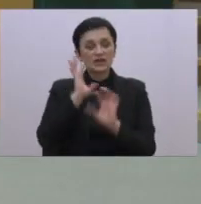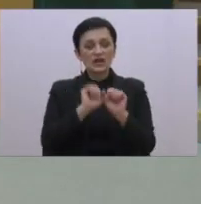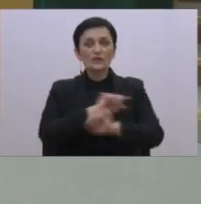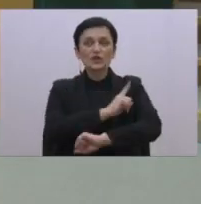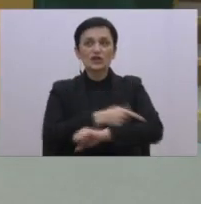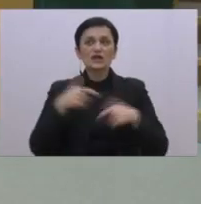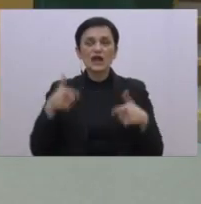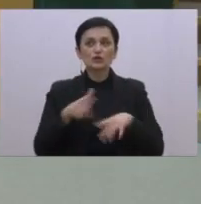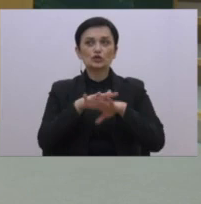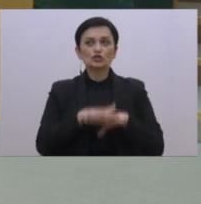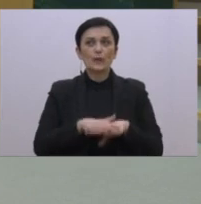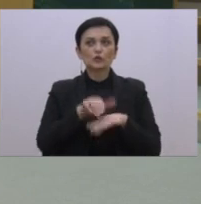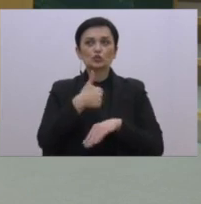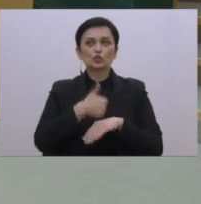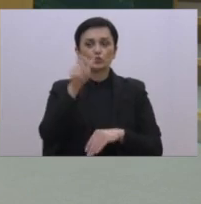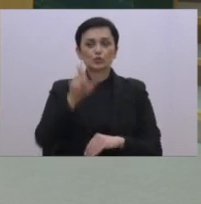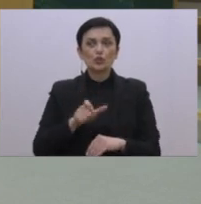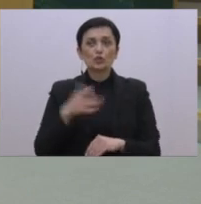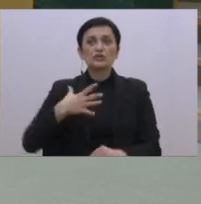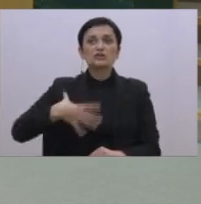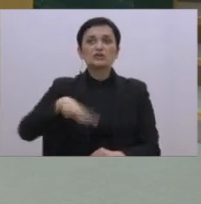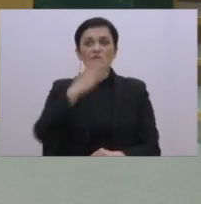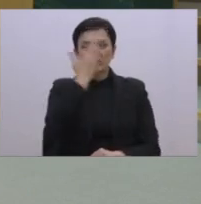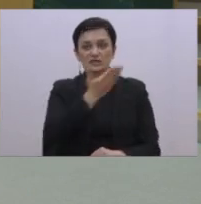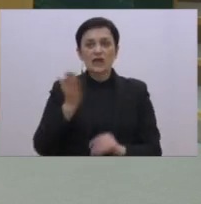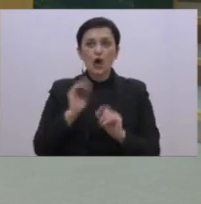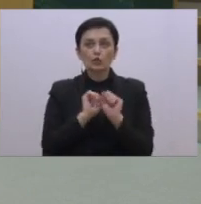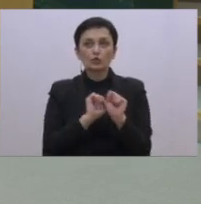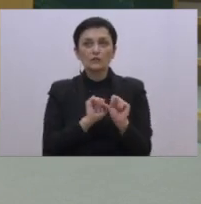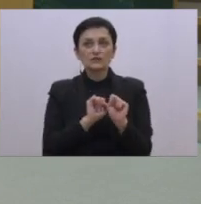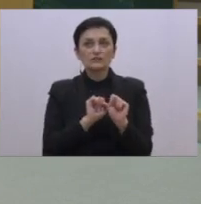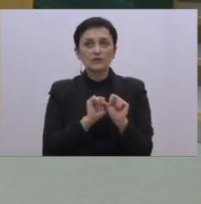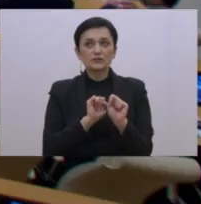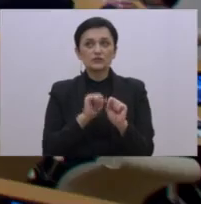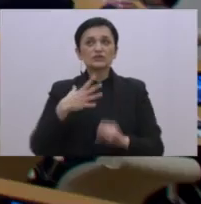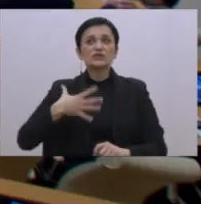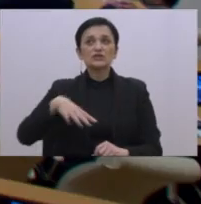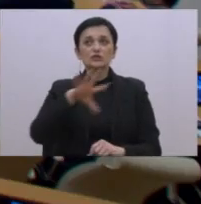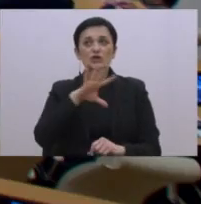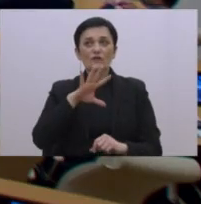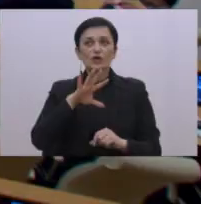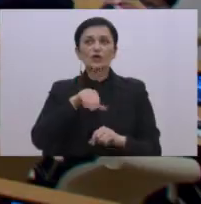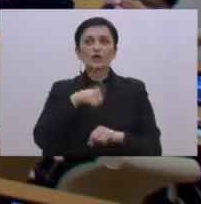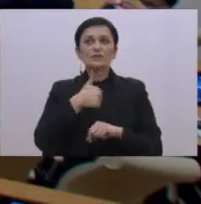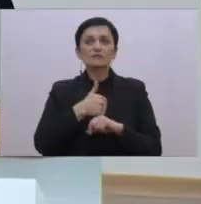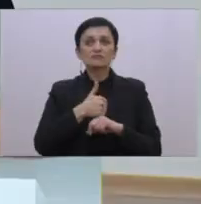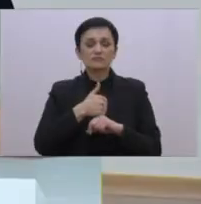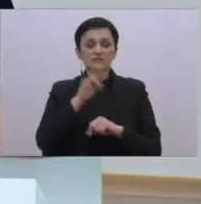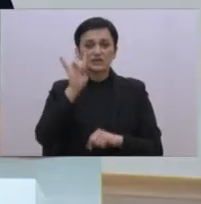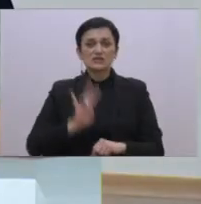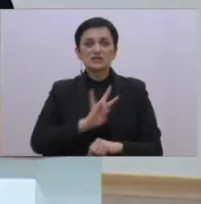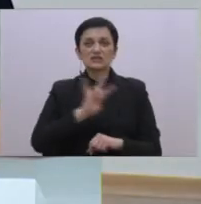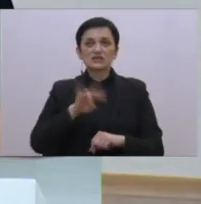ძალების გენერალური შტაბის უფროსს, საქართველოს სახალხო დამცველს, საქართველოს საპატრიარქოს წარმომადგენლებს,